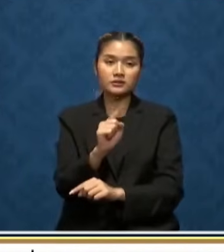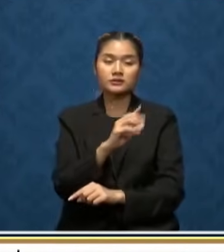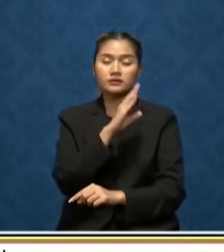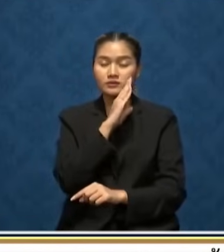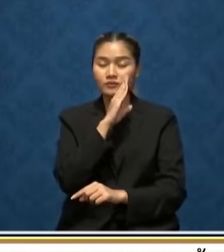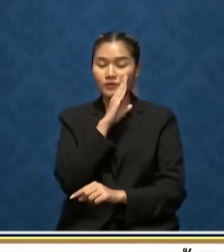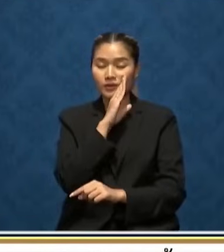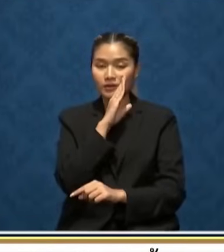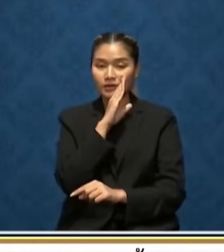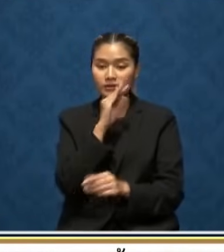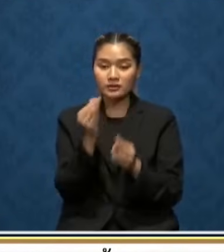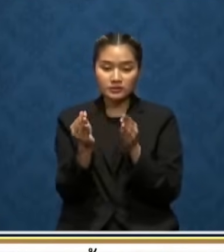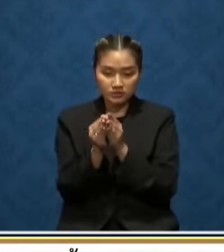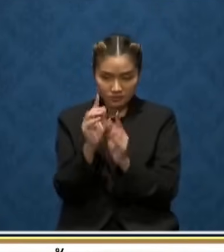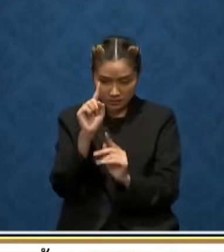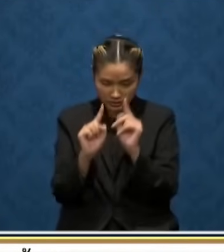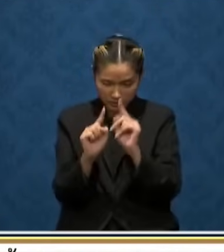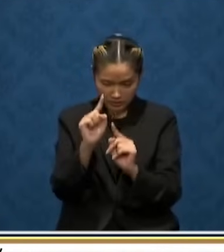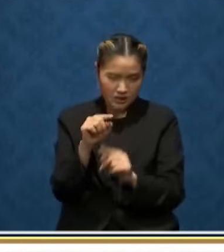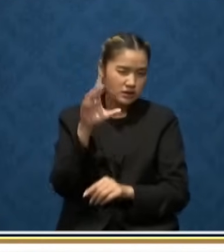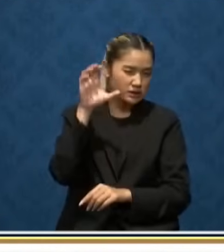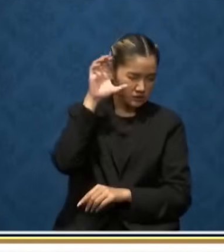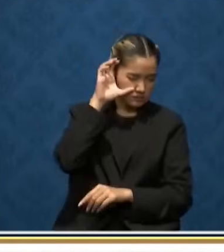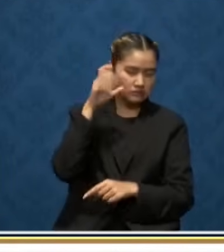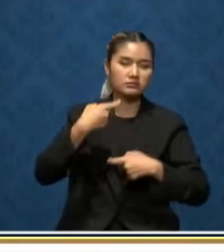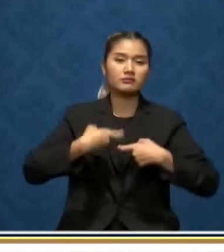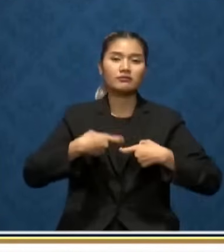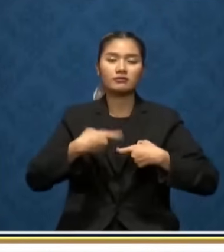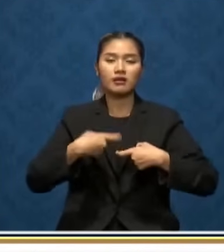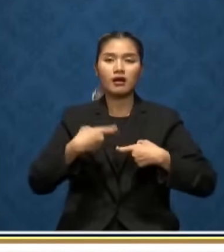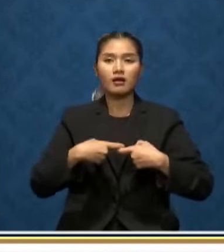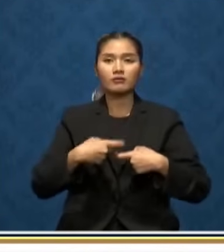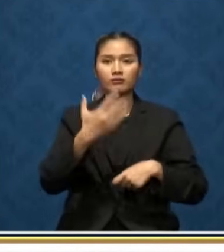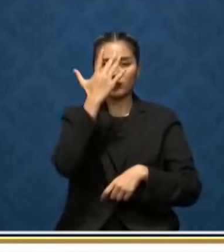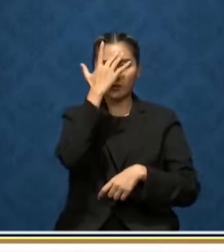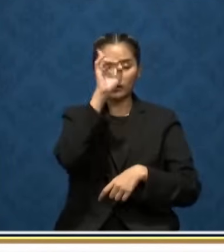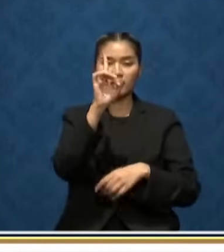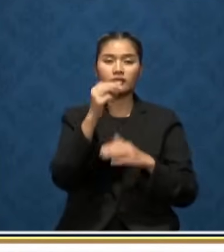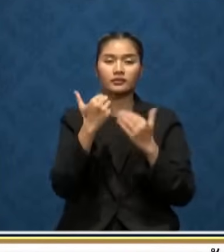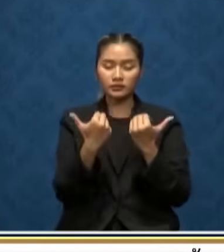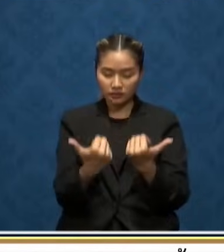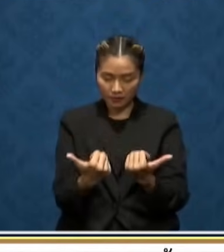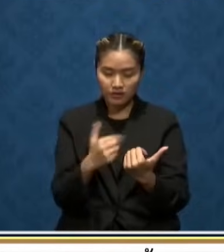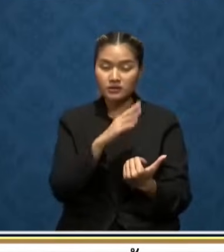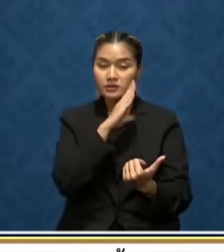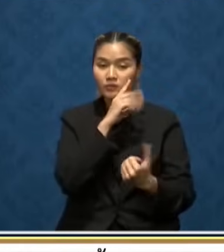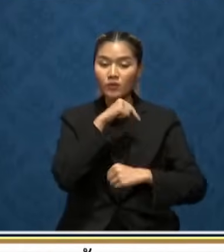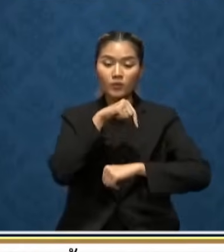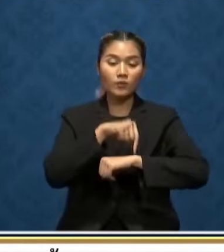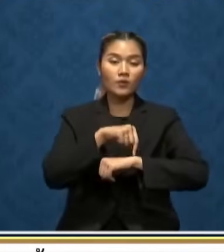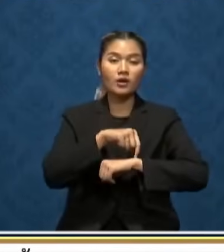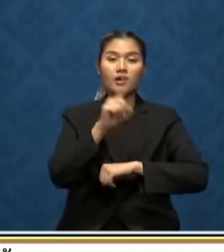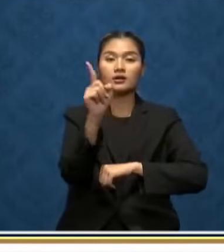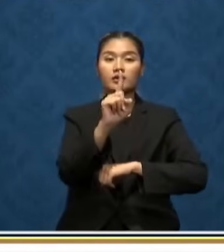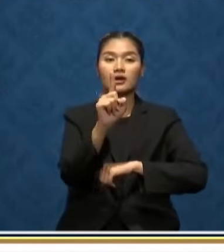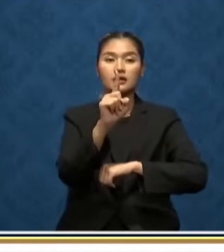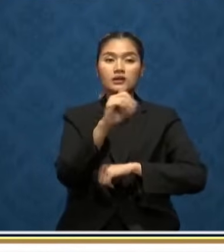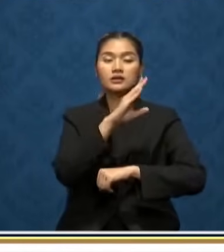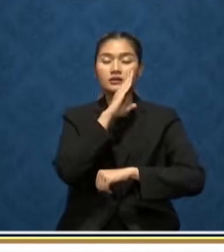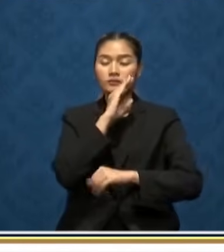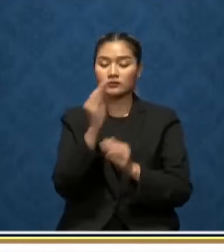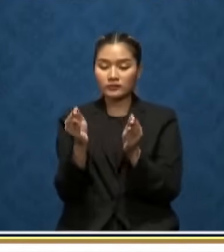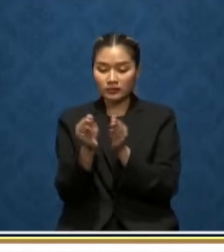ติแล้วเชื่อถือได้ยากเพราะฉะนั้นเวลาที่จะดูตรงเรตติ้งโดยที่วัด